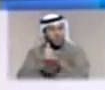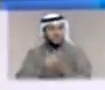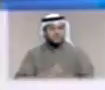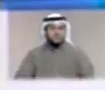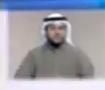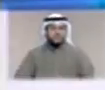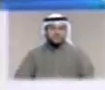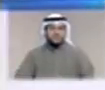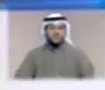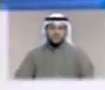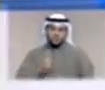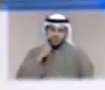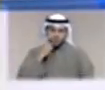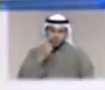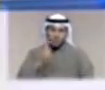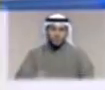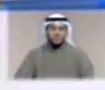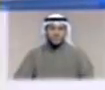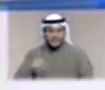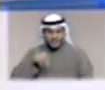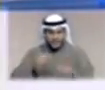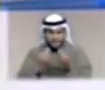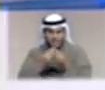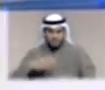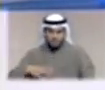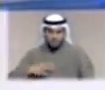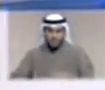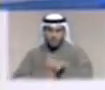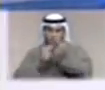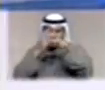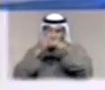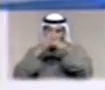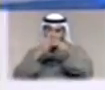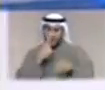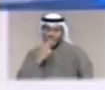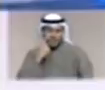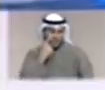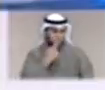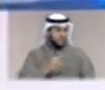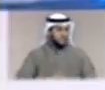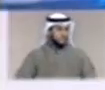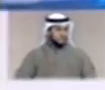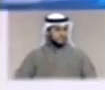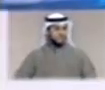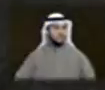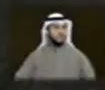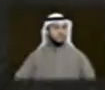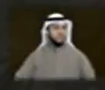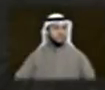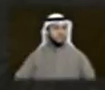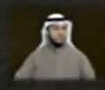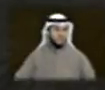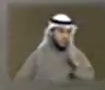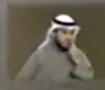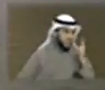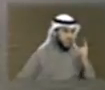المنشودة. قراءة في كلمة سمو أمير البلاد بمؤتمر المانحين الرابع في سياق التقرير التالي. لقد